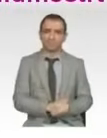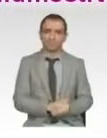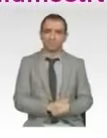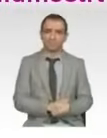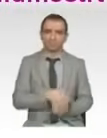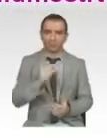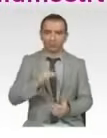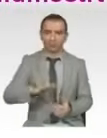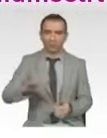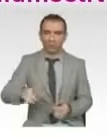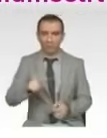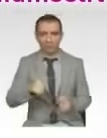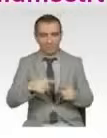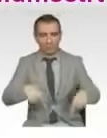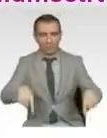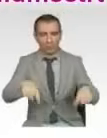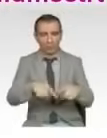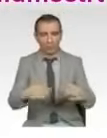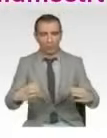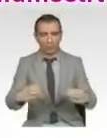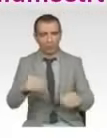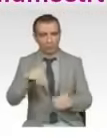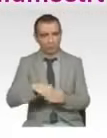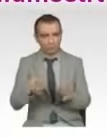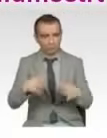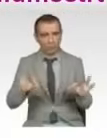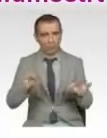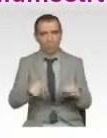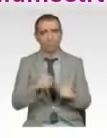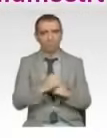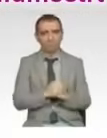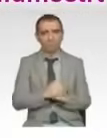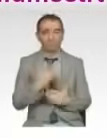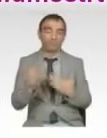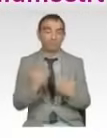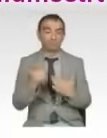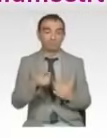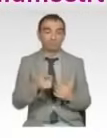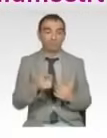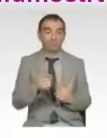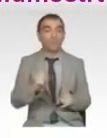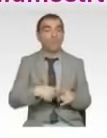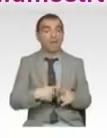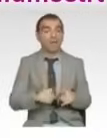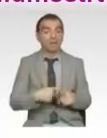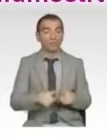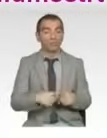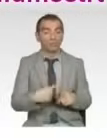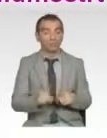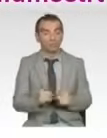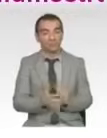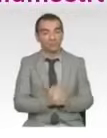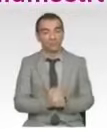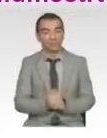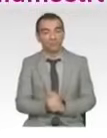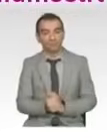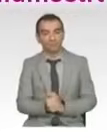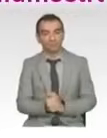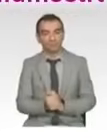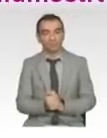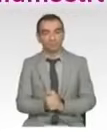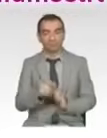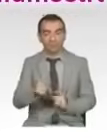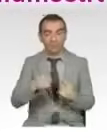Çocuklara diyorsun evde böyle bir kutu hazırlayabiliriz. Evet. Ondan sonra mesela bak paylaşımcı. Şöyle. Bak bunların